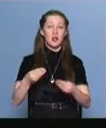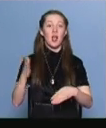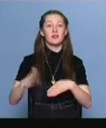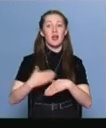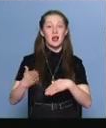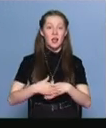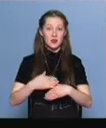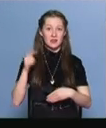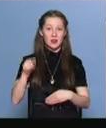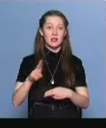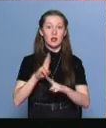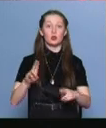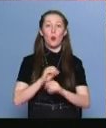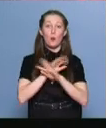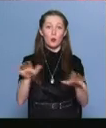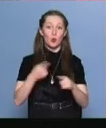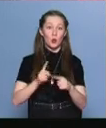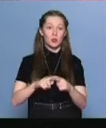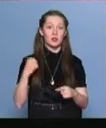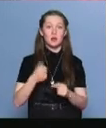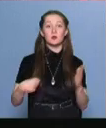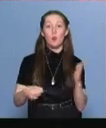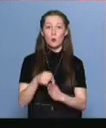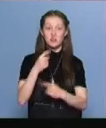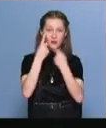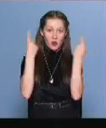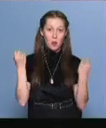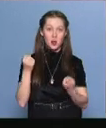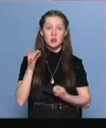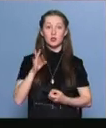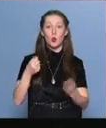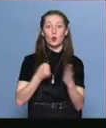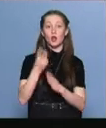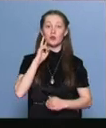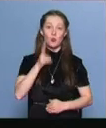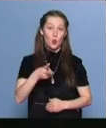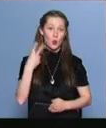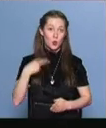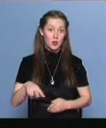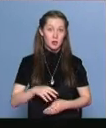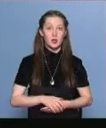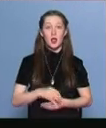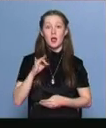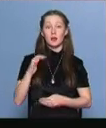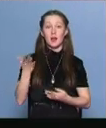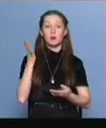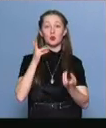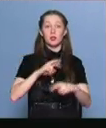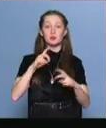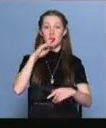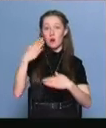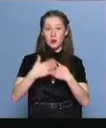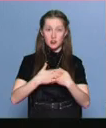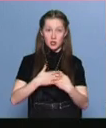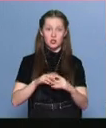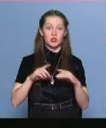вплоть до лишения свободы сроком на 2 года. Свод законодательных инициатив федеральный закон депутаты Госсовета рассмотрят на ближайшей